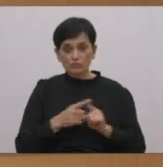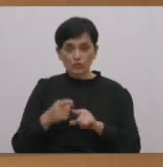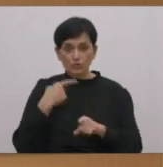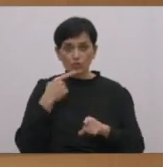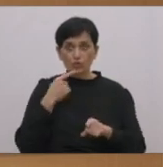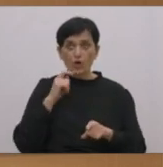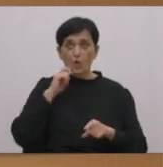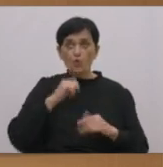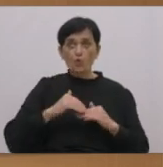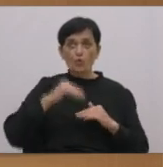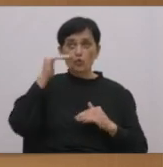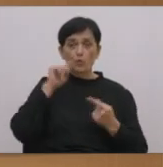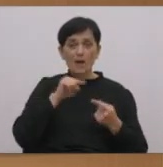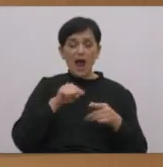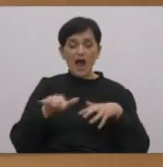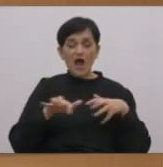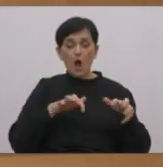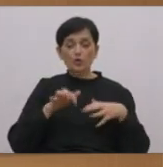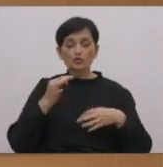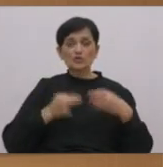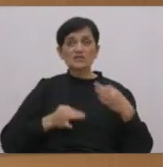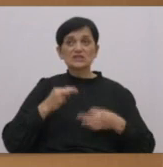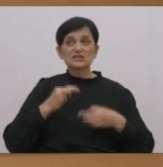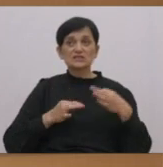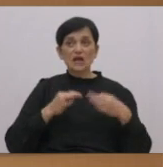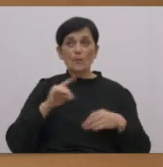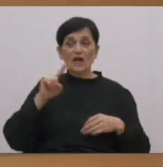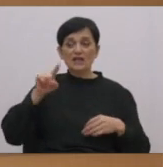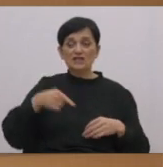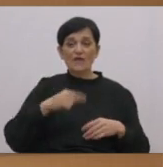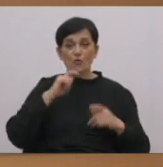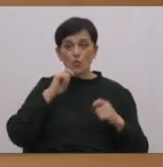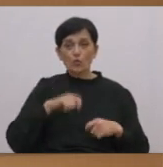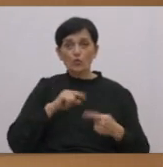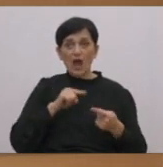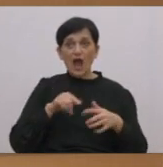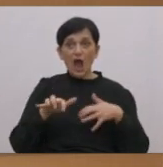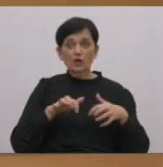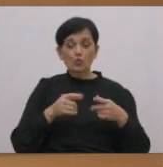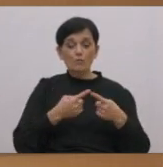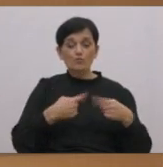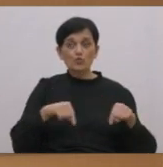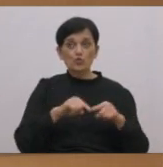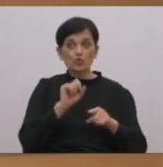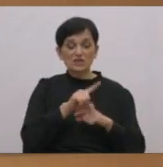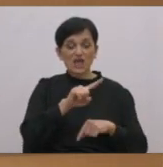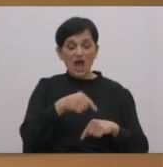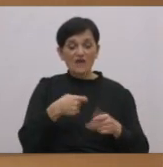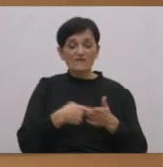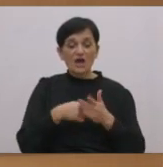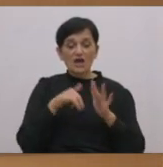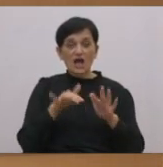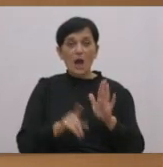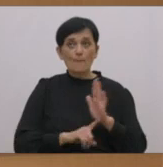უკრაინის უმაღლესმა ანტიკორუფციულმა სასამართლომ დაავალა უკრაინის ანტიკორუფციულ ბიუროს, დაიწყოს